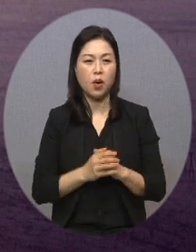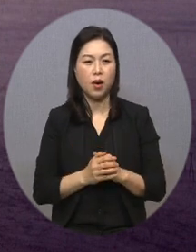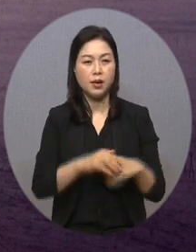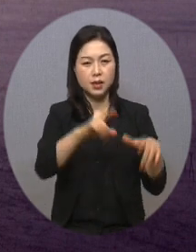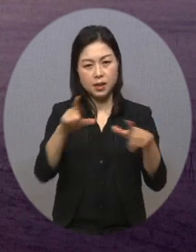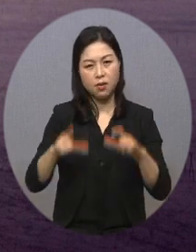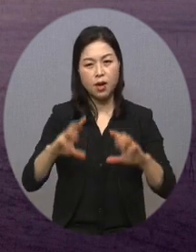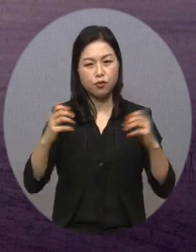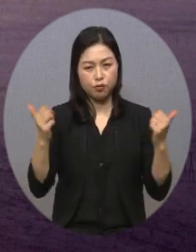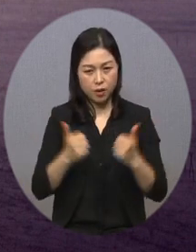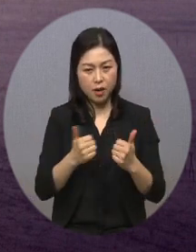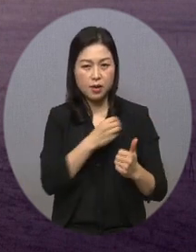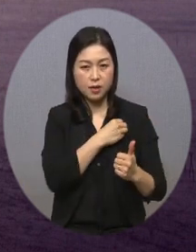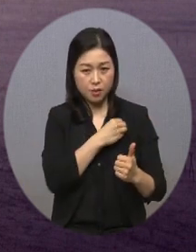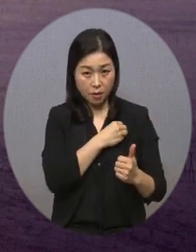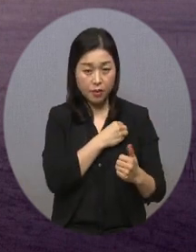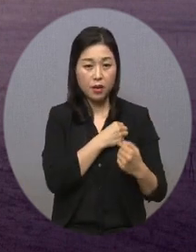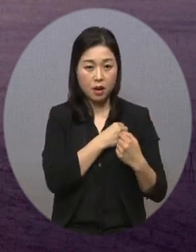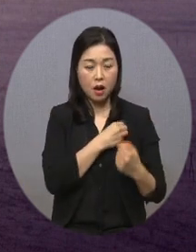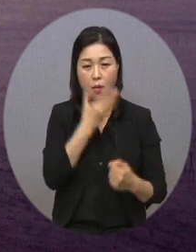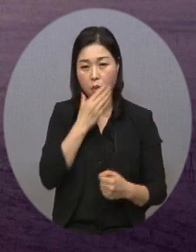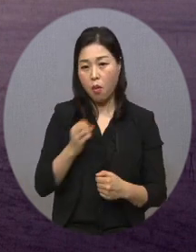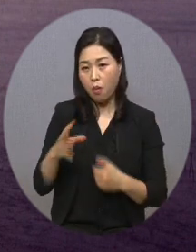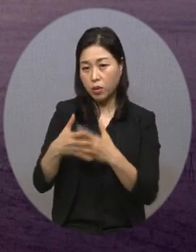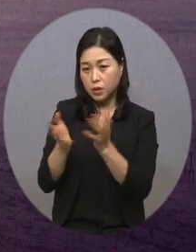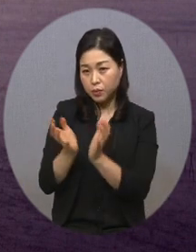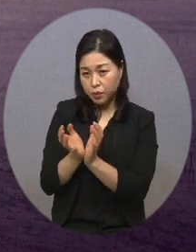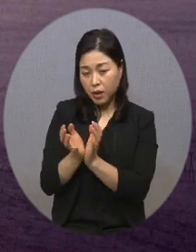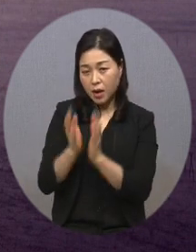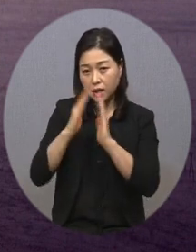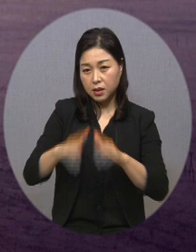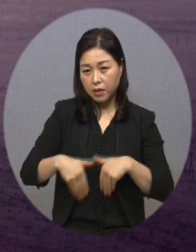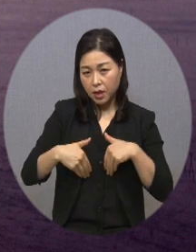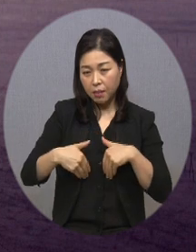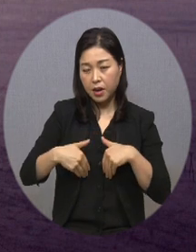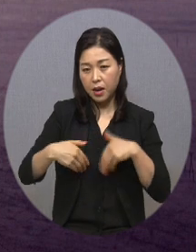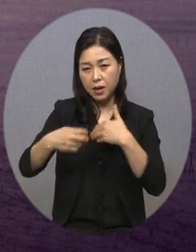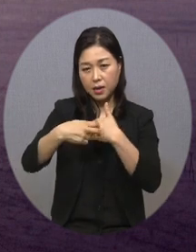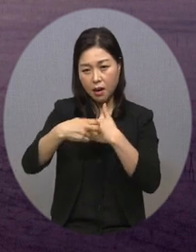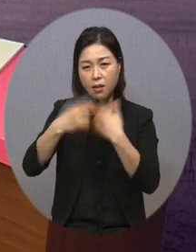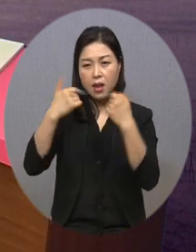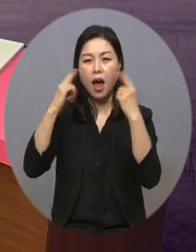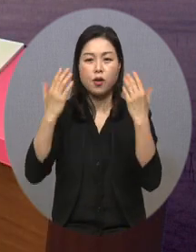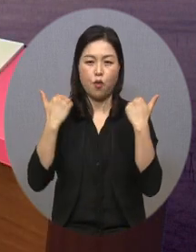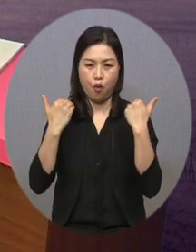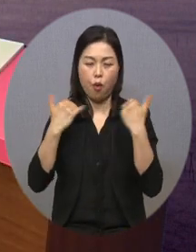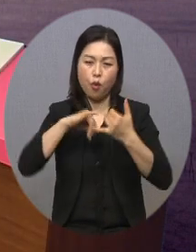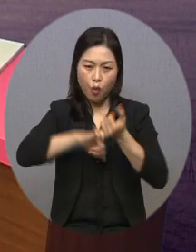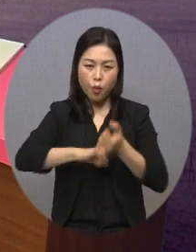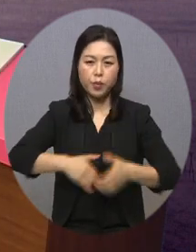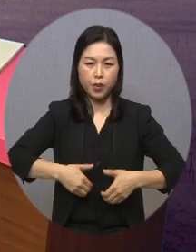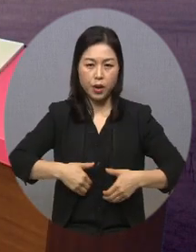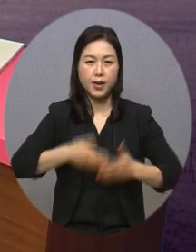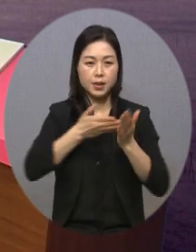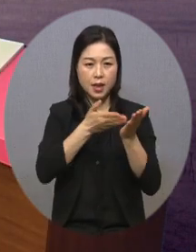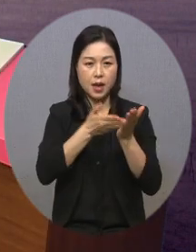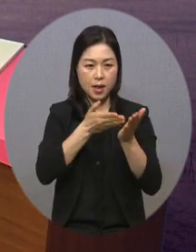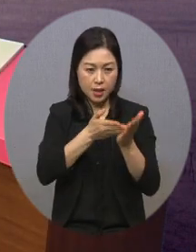더불어서 보건복지부에 전라남도에 의과대학 하나가 절대적으로 필요하다 그렇게 요청을 해서